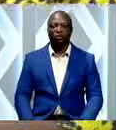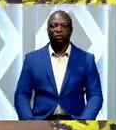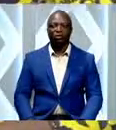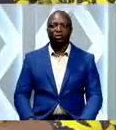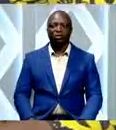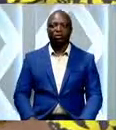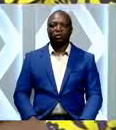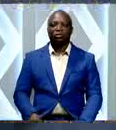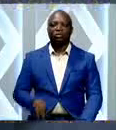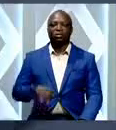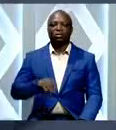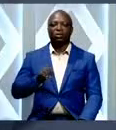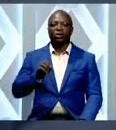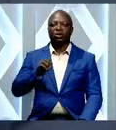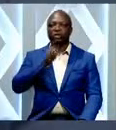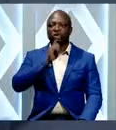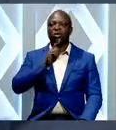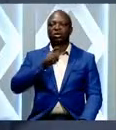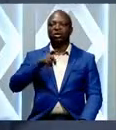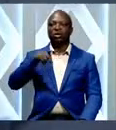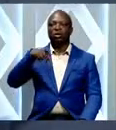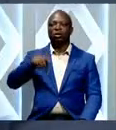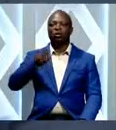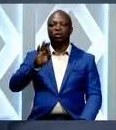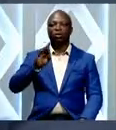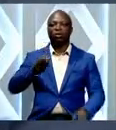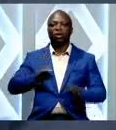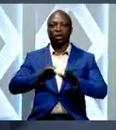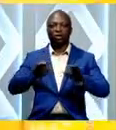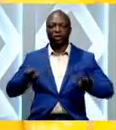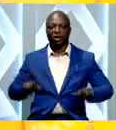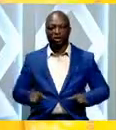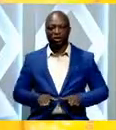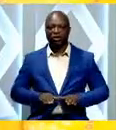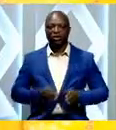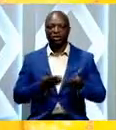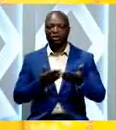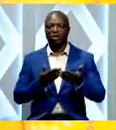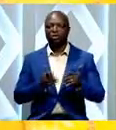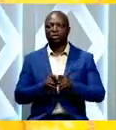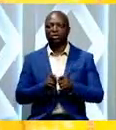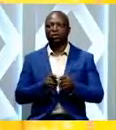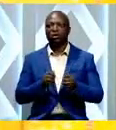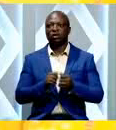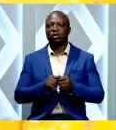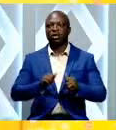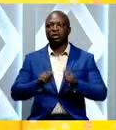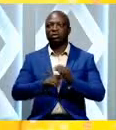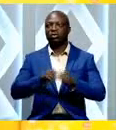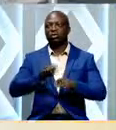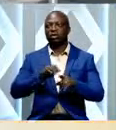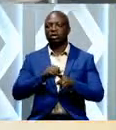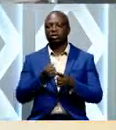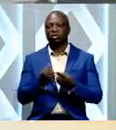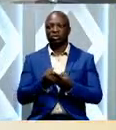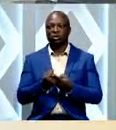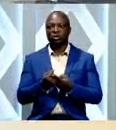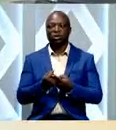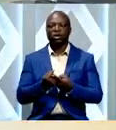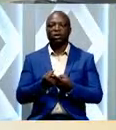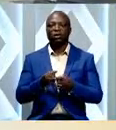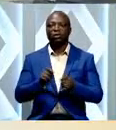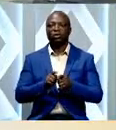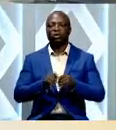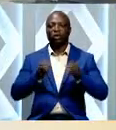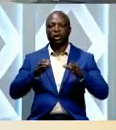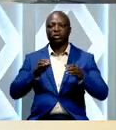Ce sont les points focaux de l'espace UEMOA. Ils entendent porter l'attention sur l'action climatique territoriale. C'est aussi